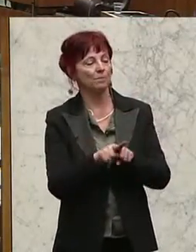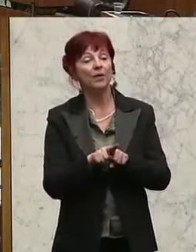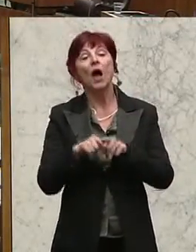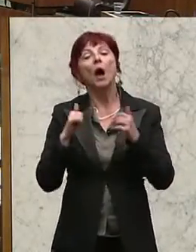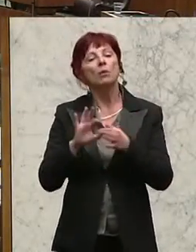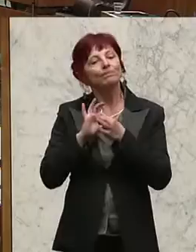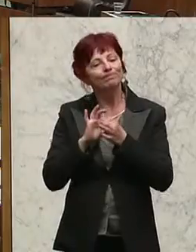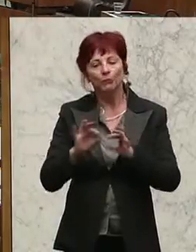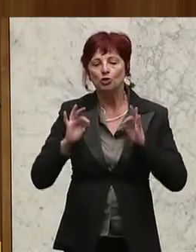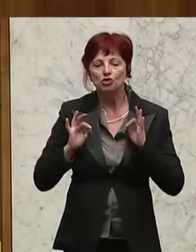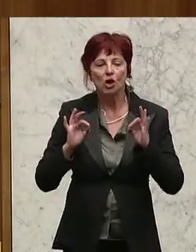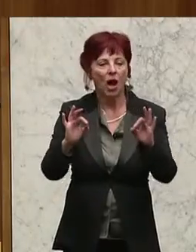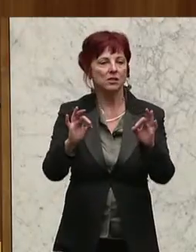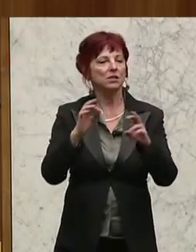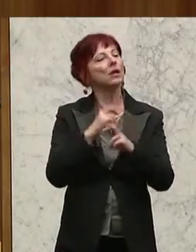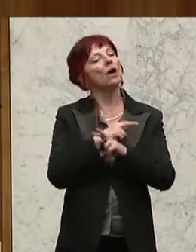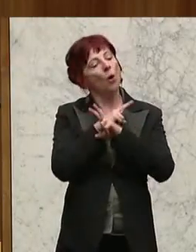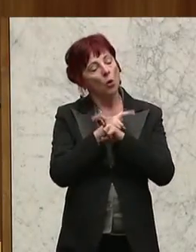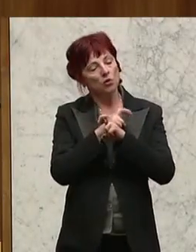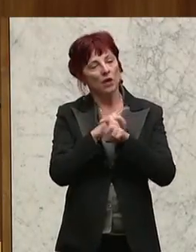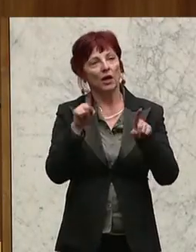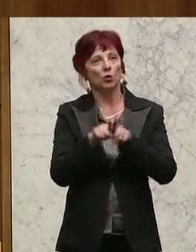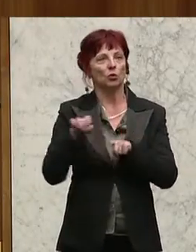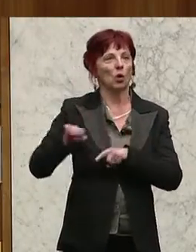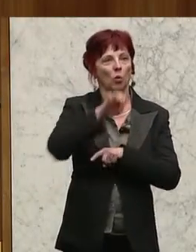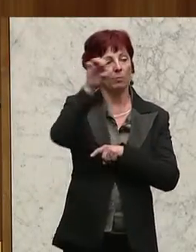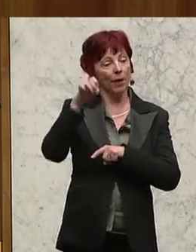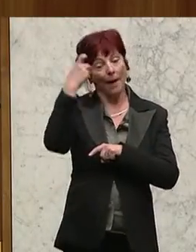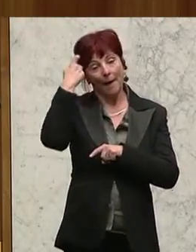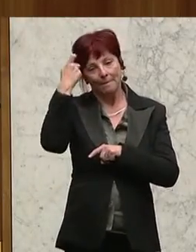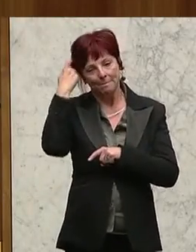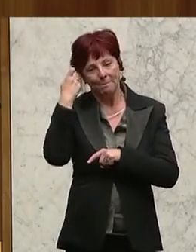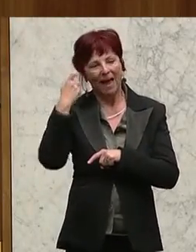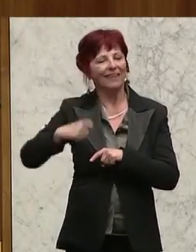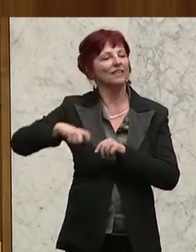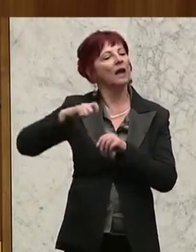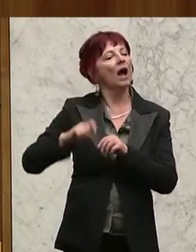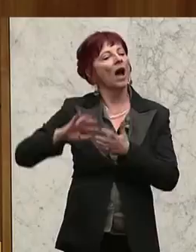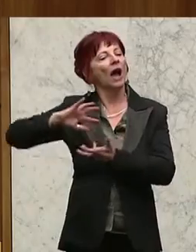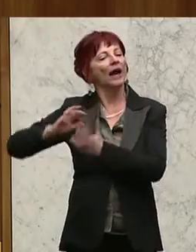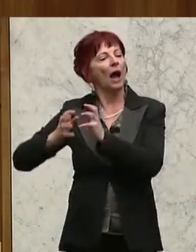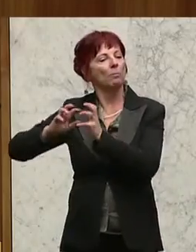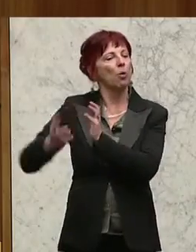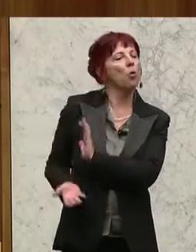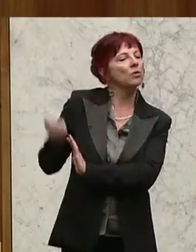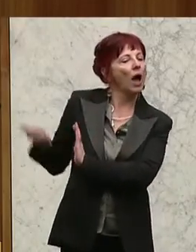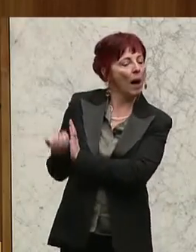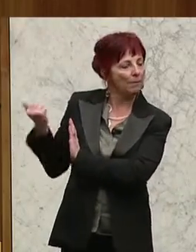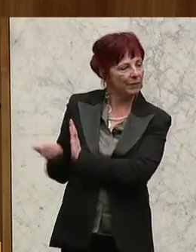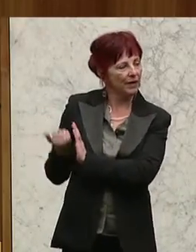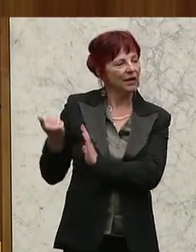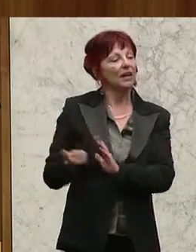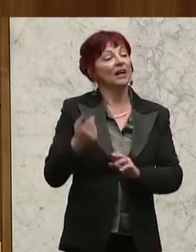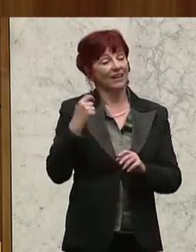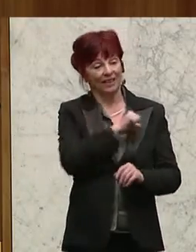Österreich, nämlich wenn es um die sogenannte Dekarbonisierung geht, sprich auch Pariser Klimaabkommen. Wir gehen nicht nur von